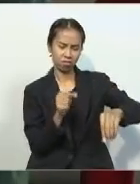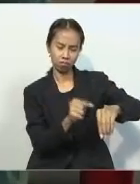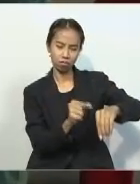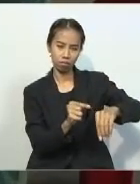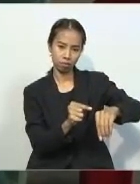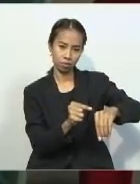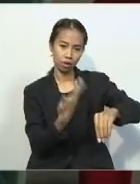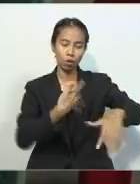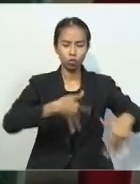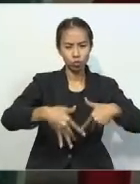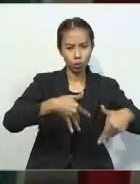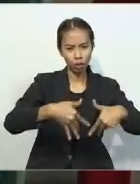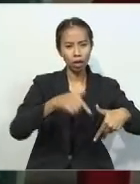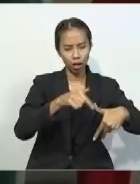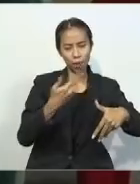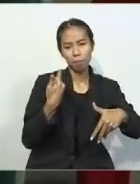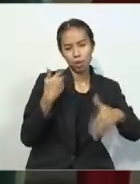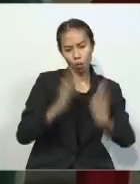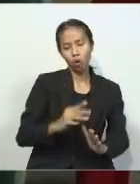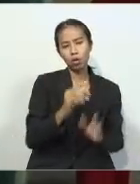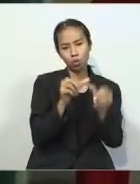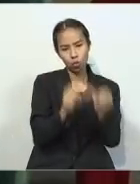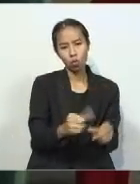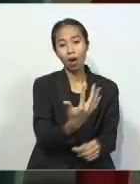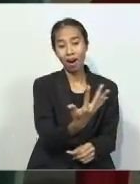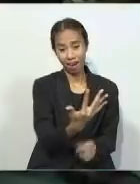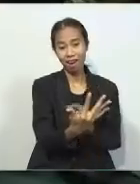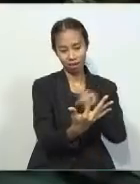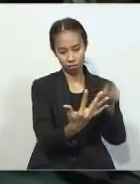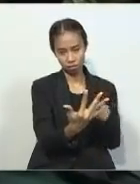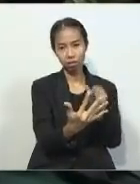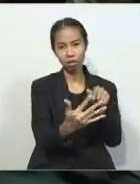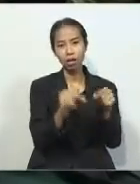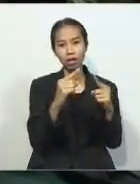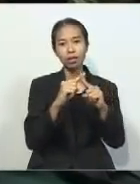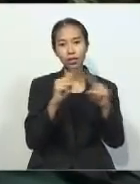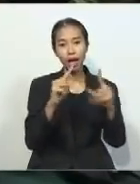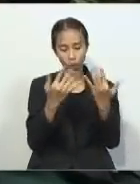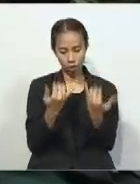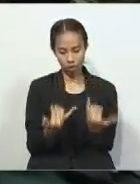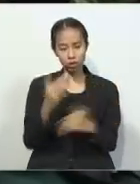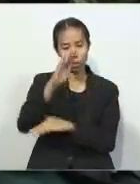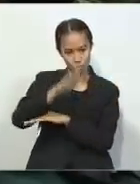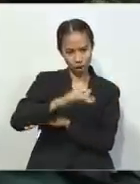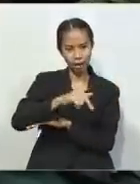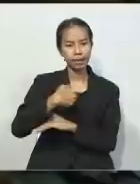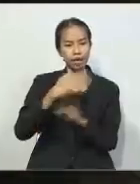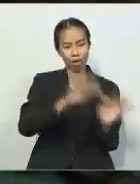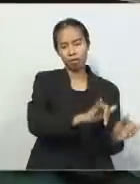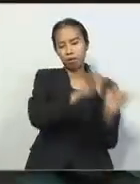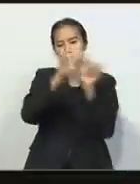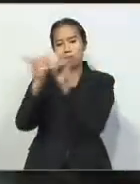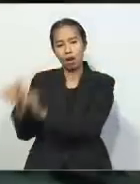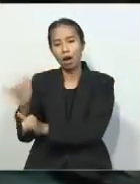ที่ชาวบ้านนั้นยังอยู่5คนและทีมข่าวเข้าไปสำรวจก็พบว่าในช่วงบ่ายพวกวันนี้นะครับพวกเขาบอกว่าจะเริ่มออกจ